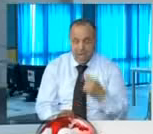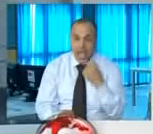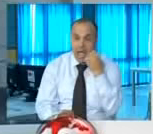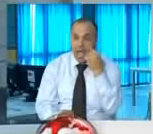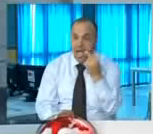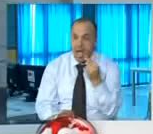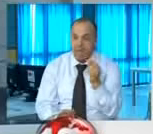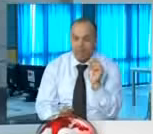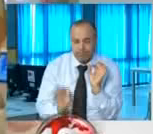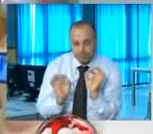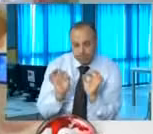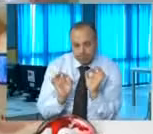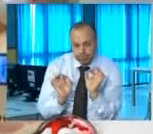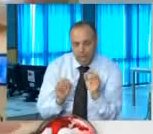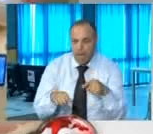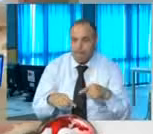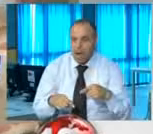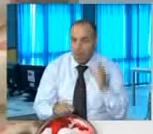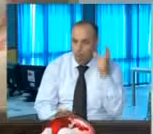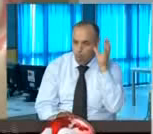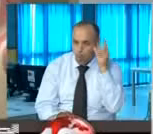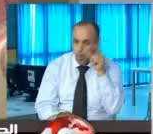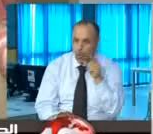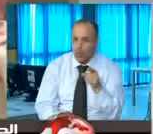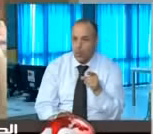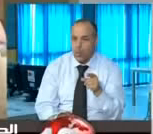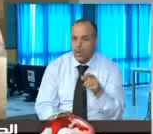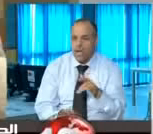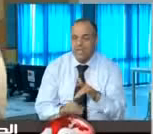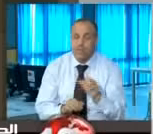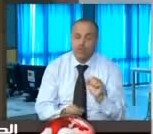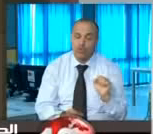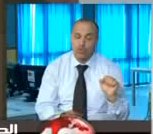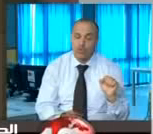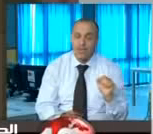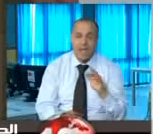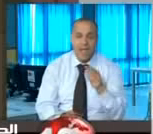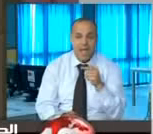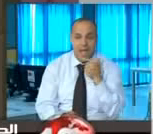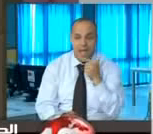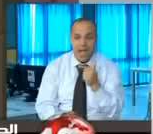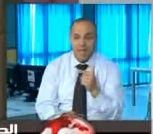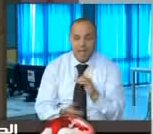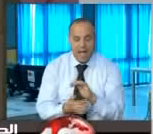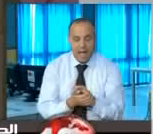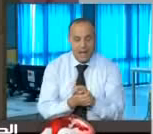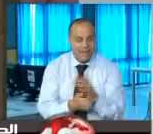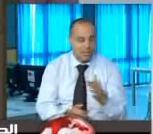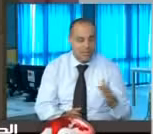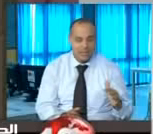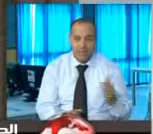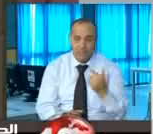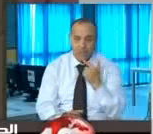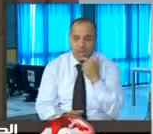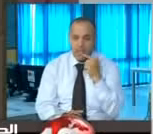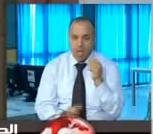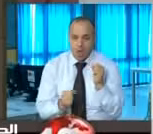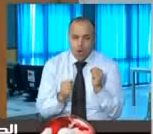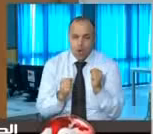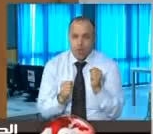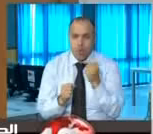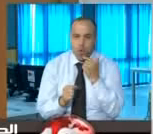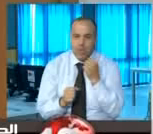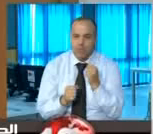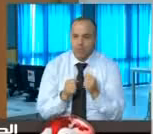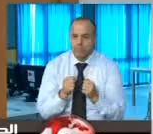هذا التصميم أثار مخاوف الخبراء بشأن الأثر الاجتماعي المترتب على هذه العلاقة مع الأطفال. فهذا الروبوت يستطيع